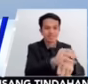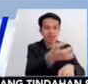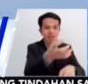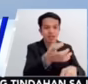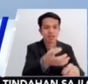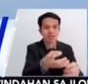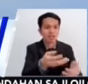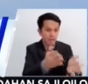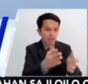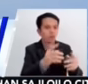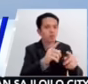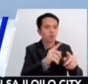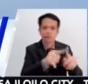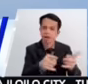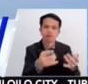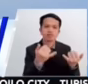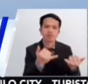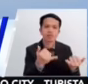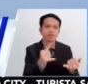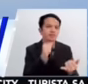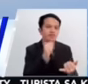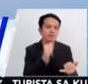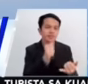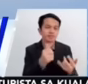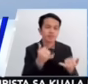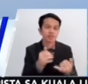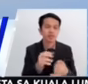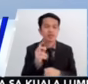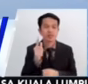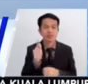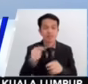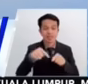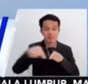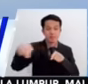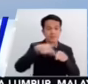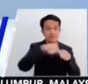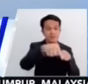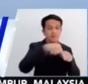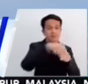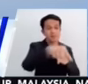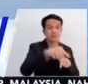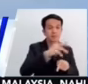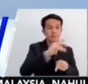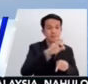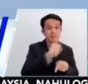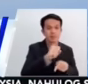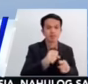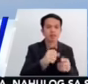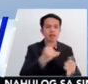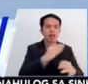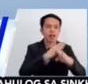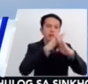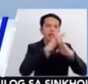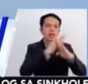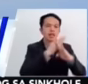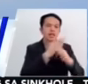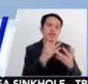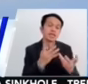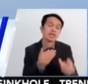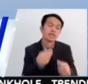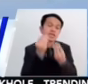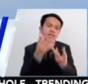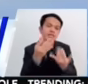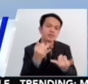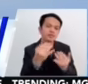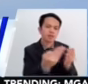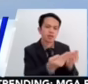pa lang, ano, sa 20 nautical miles away ay talagang hinaharang na at talagang pinapalibutan